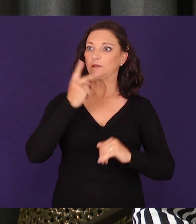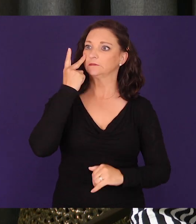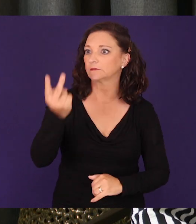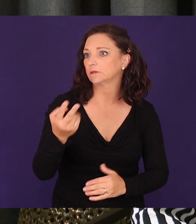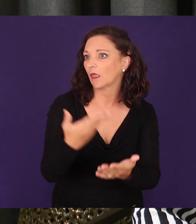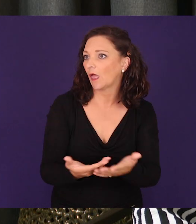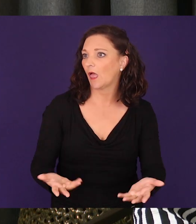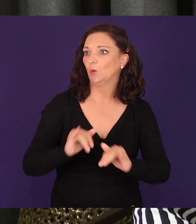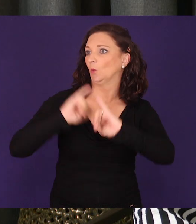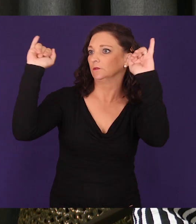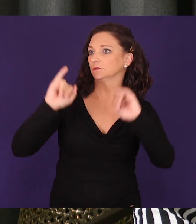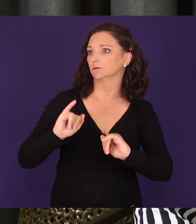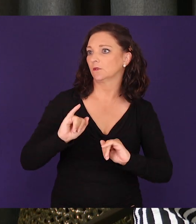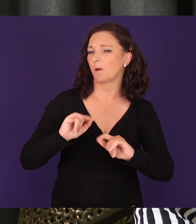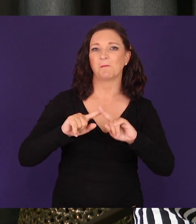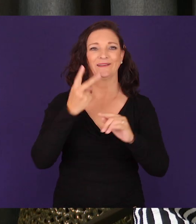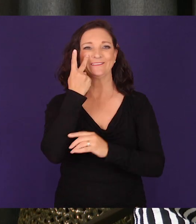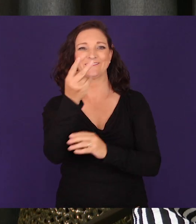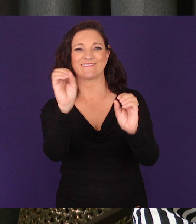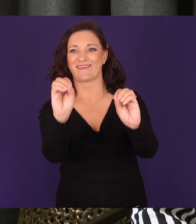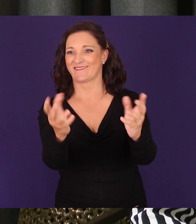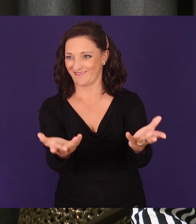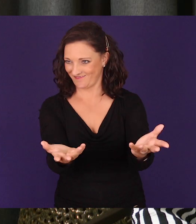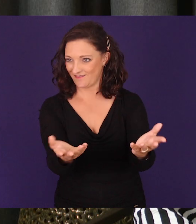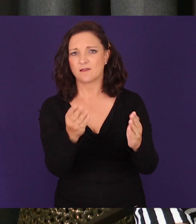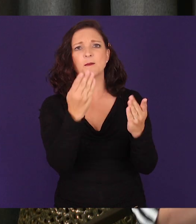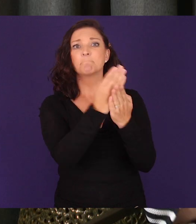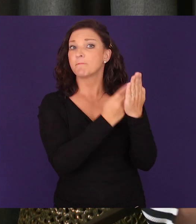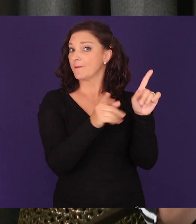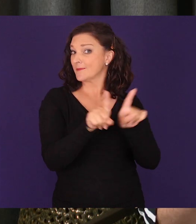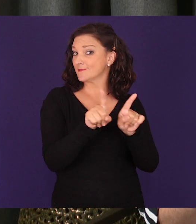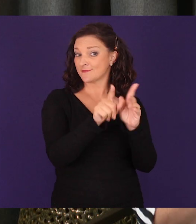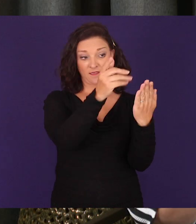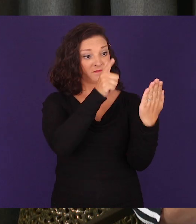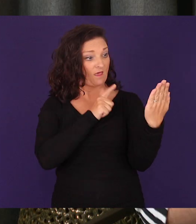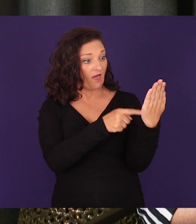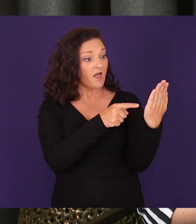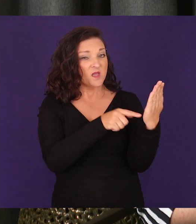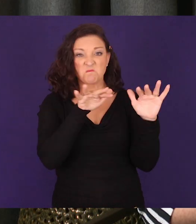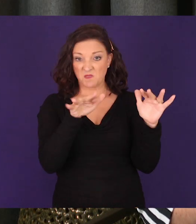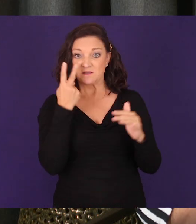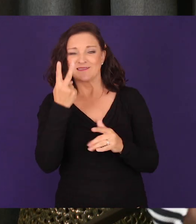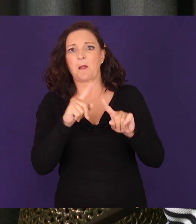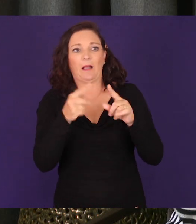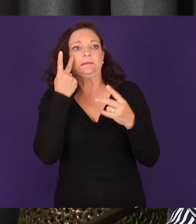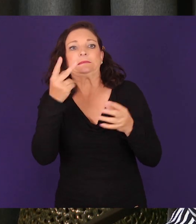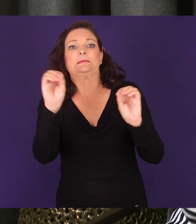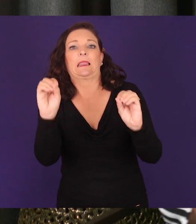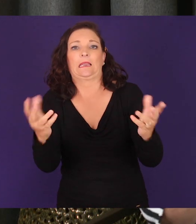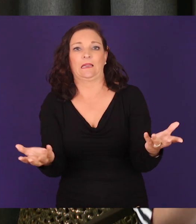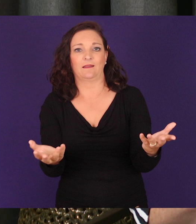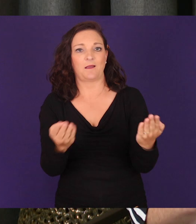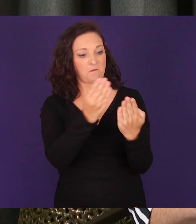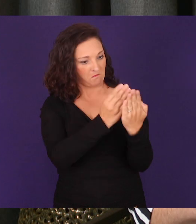te kan sien, maar geen visie te hê nie. Selfs die Bybel sê vir ons, without vision my people perish. En die woord vision